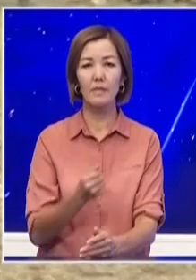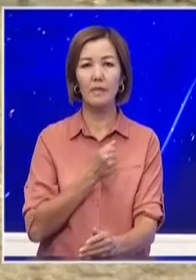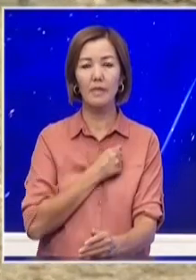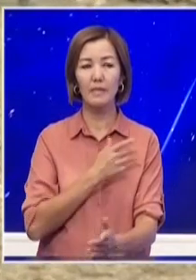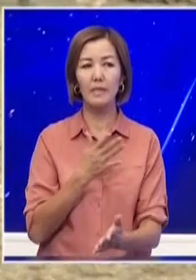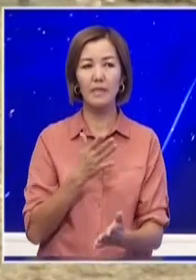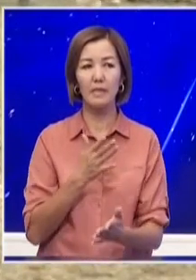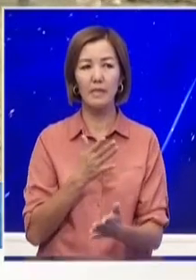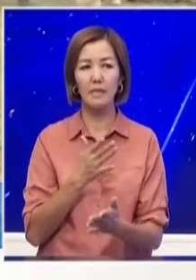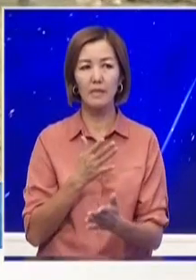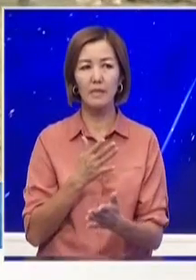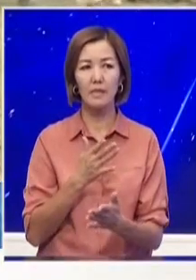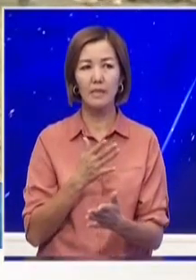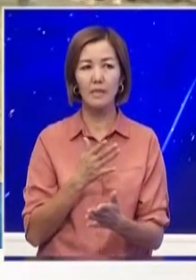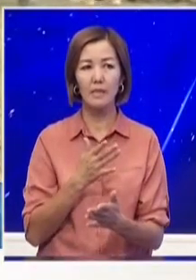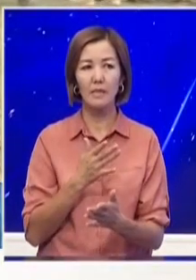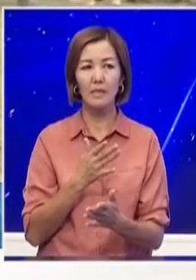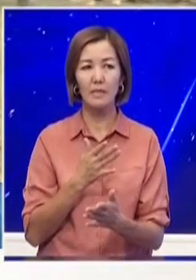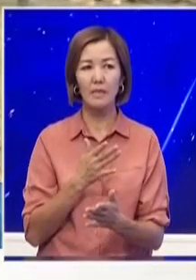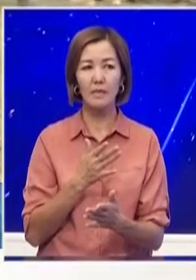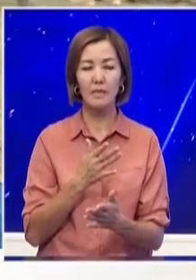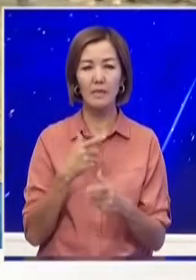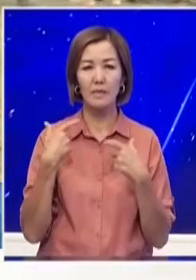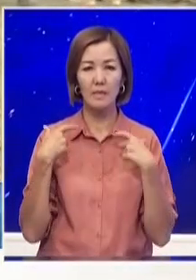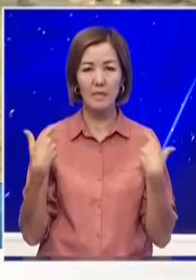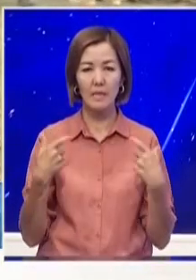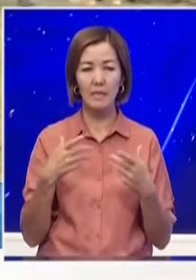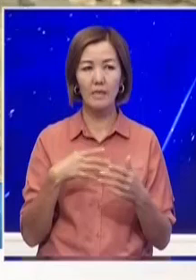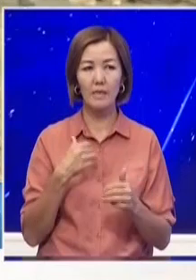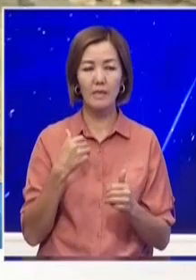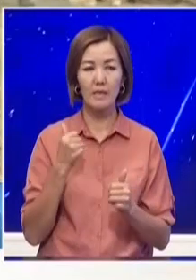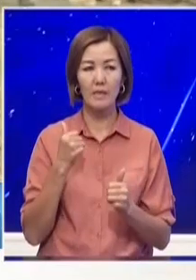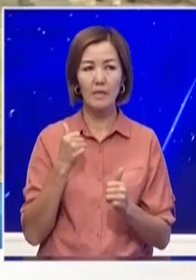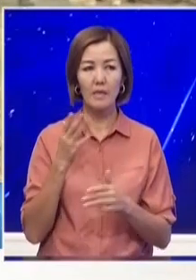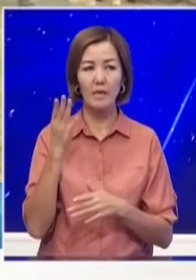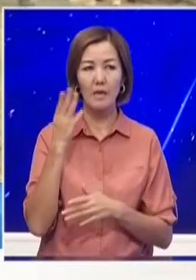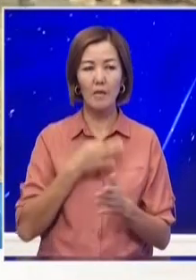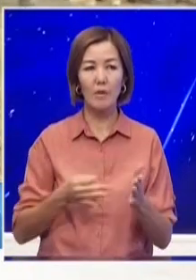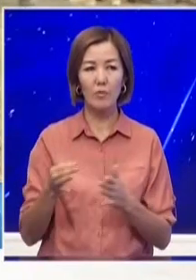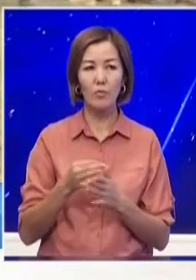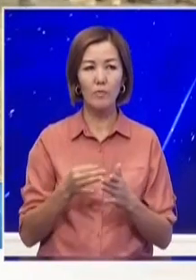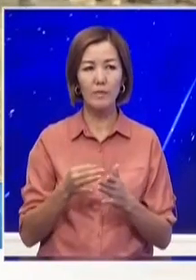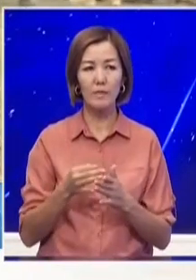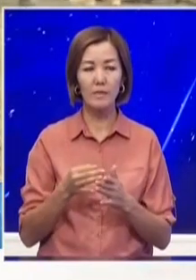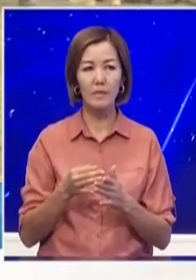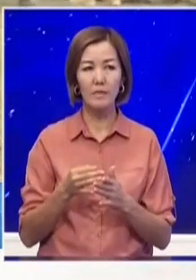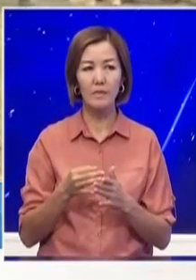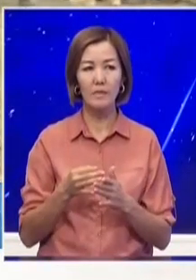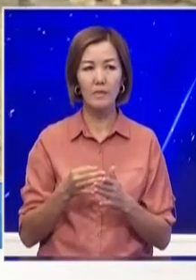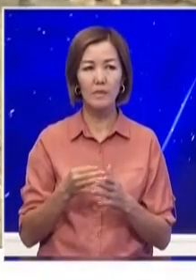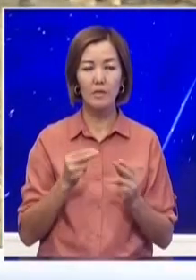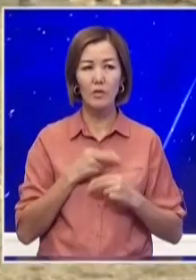кафедраны бітіргенбіз. Звание лейтенант болатын. 10 жылдан кейін осы Алматы облысы Райымбек ауданында